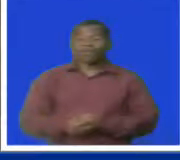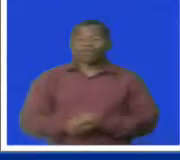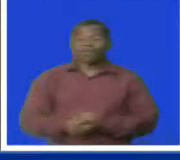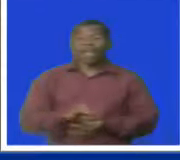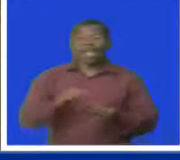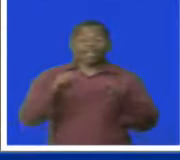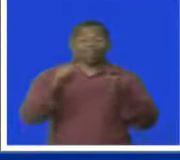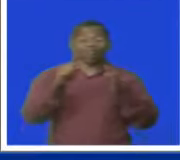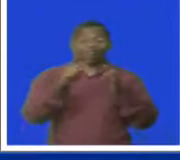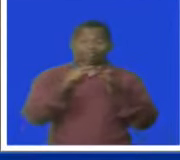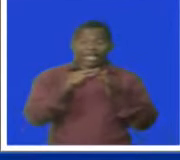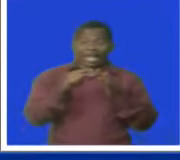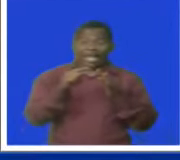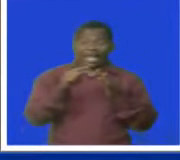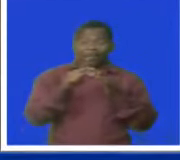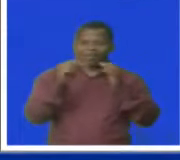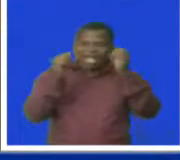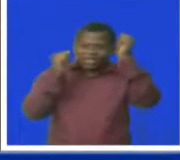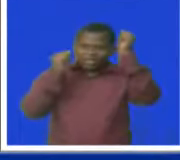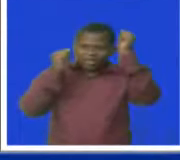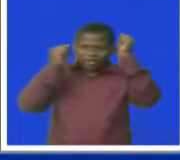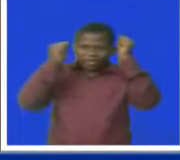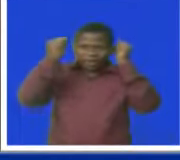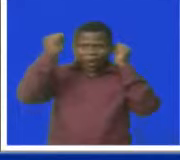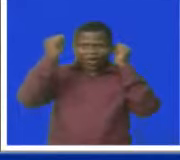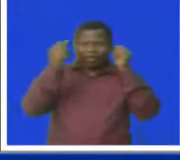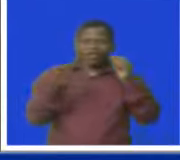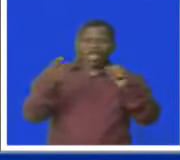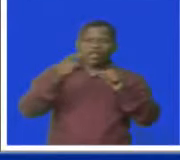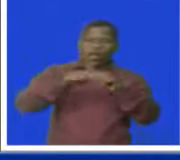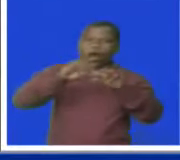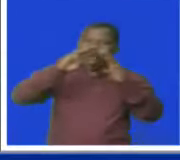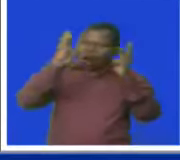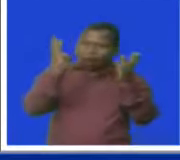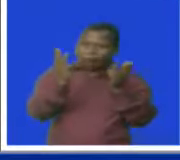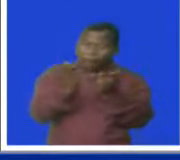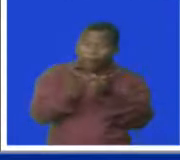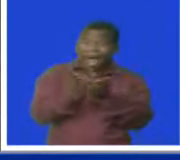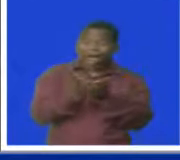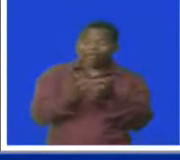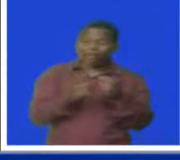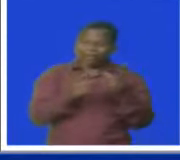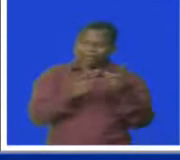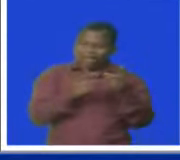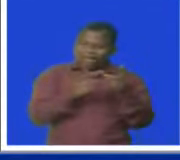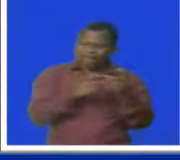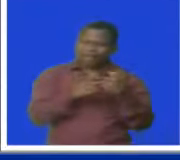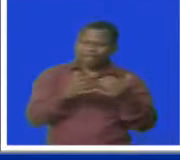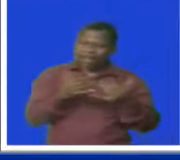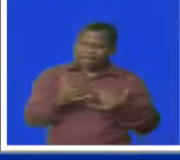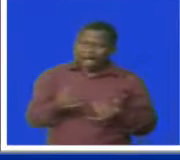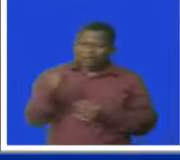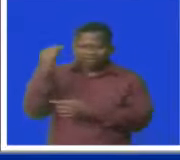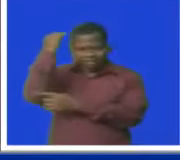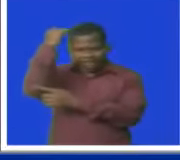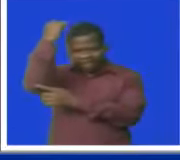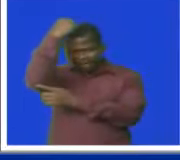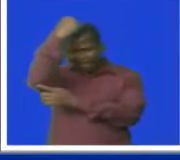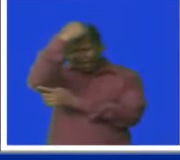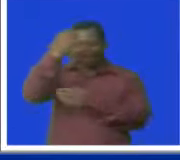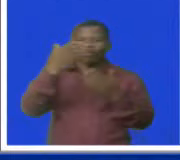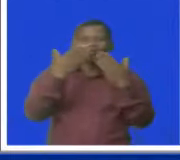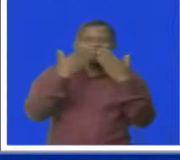Lelesithathu lilunga lemsizi kulabo labasaphila labalwa imbi yemhlaba yesibili sewusemukele sipho sakhe